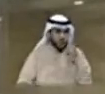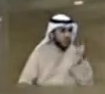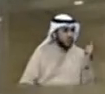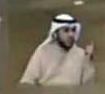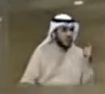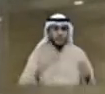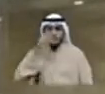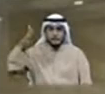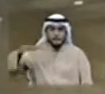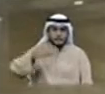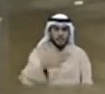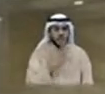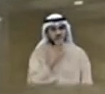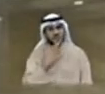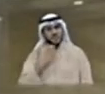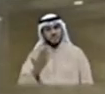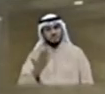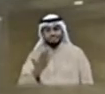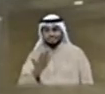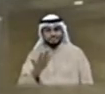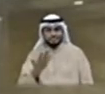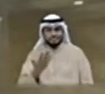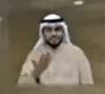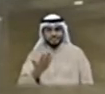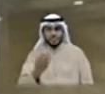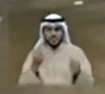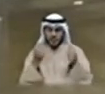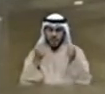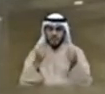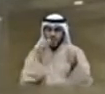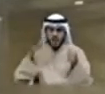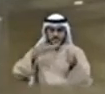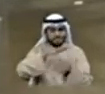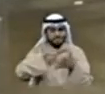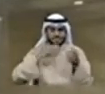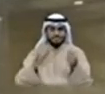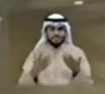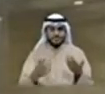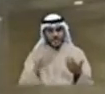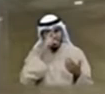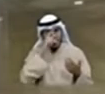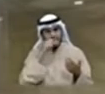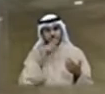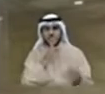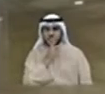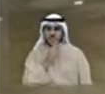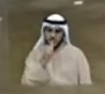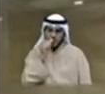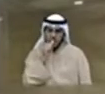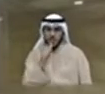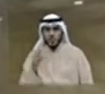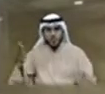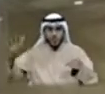عكرة جداً، ما يتسبب في مشكلة الطمي الشديد، وذلك يؤدي إلى تدهور كاسر